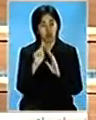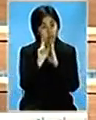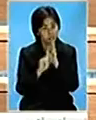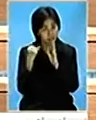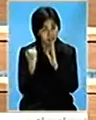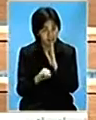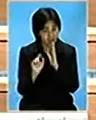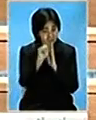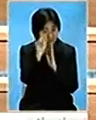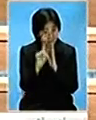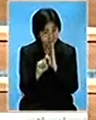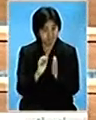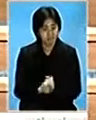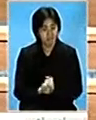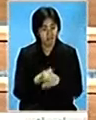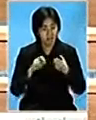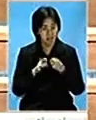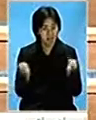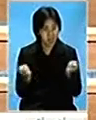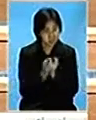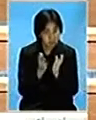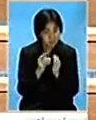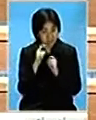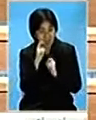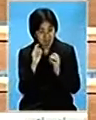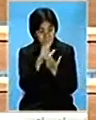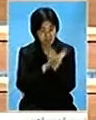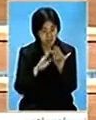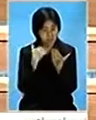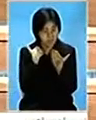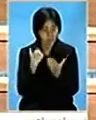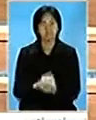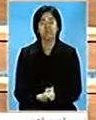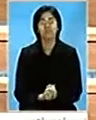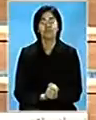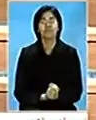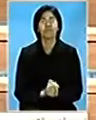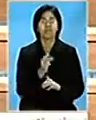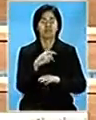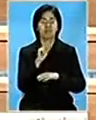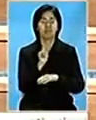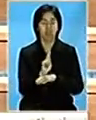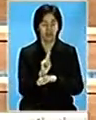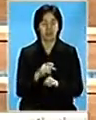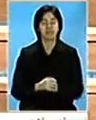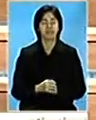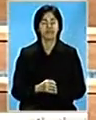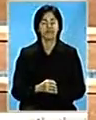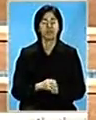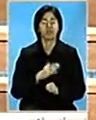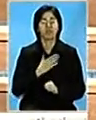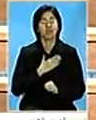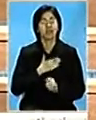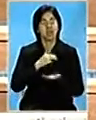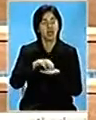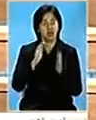ไม่เป็นภัยต่อความมั่นคงหรือไม่ท่านประธานครับกราบเรียนไปยังตัวแทนของสภาพัฒนา